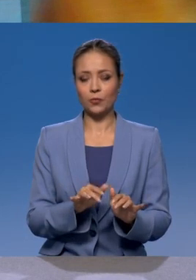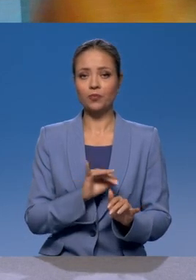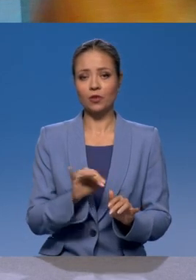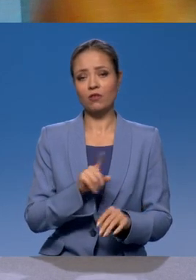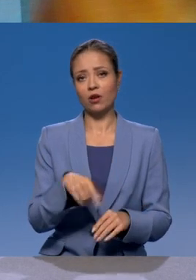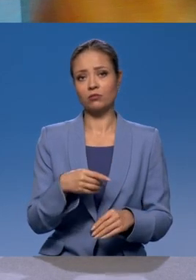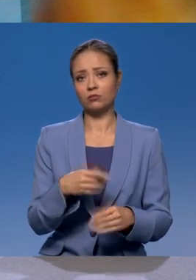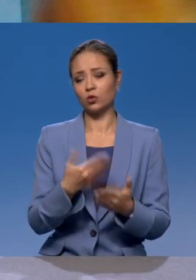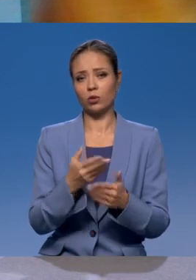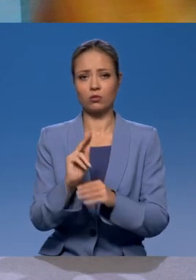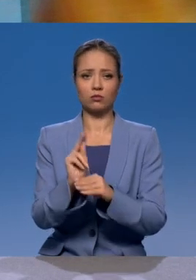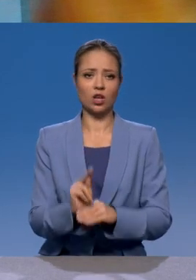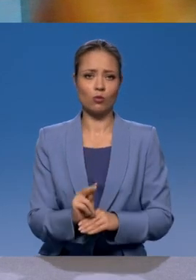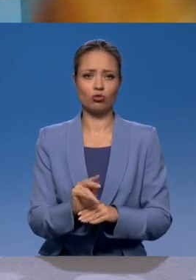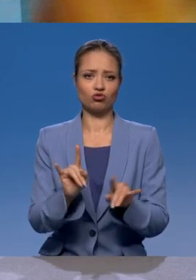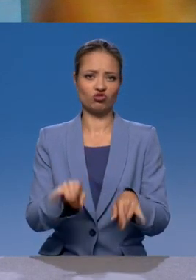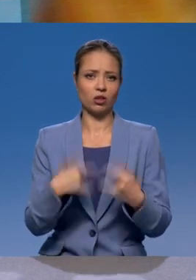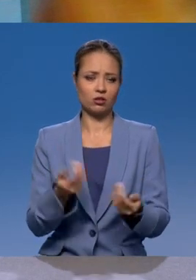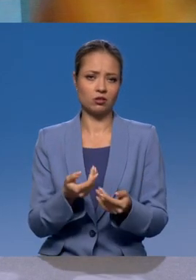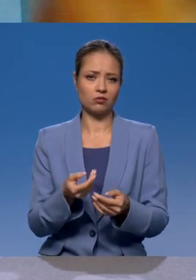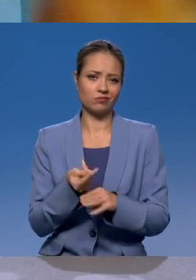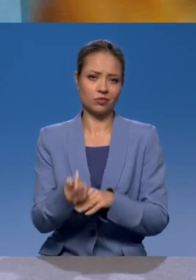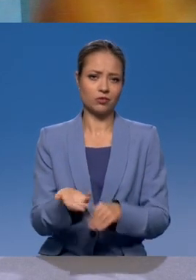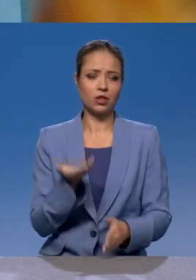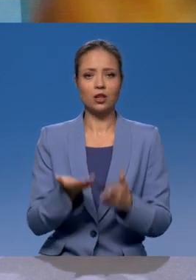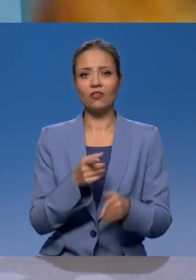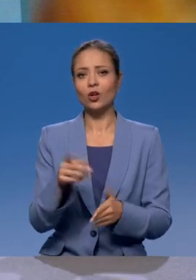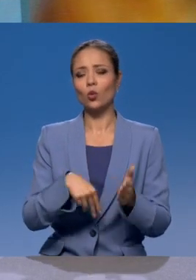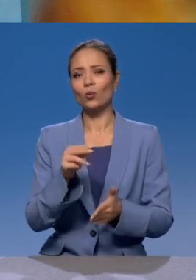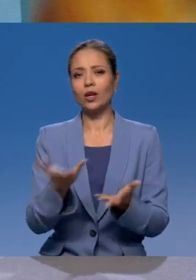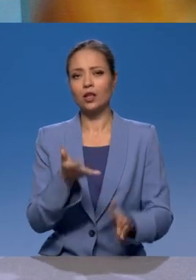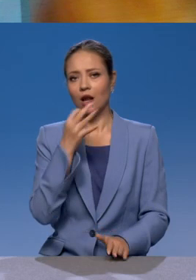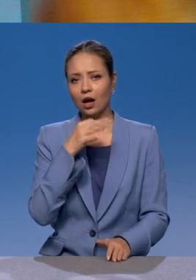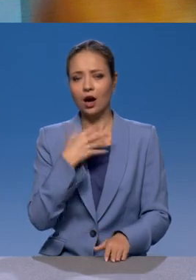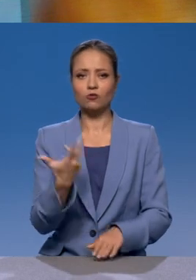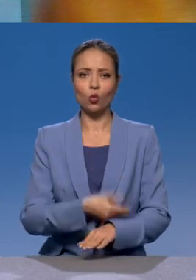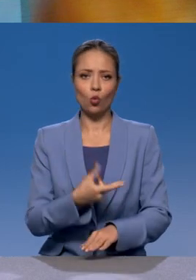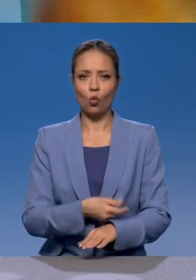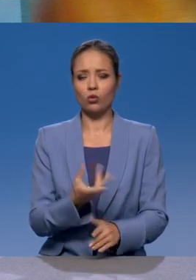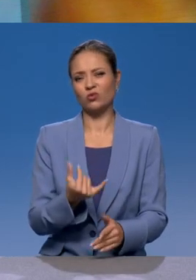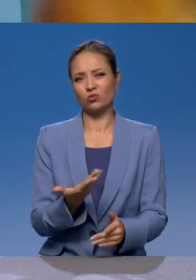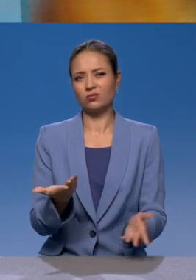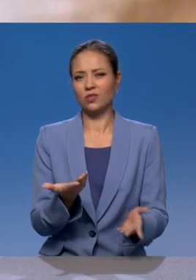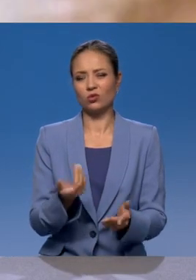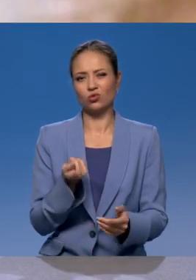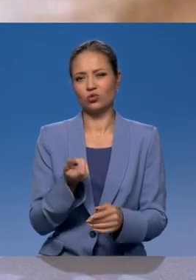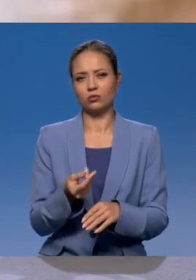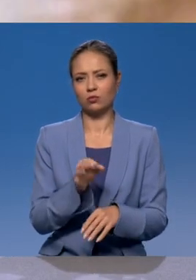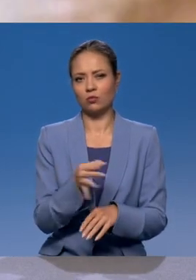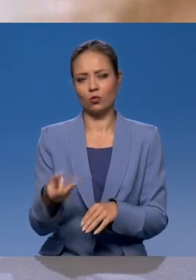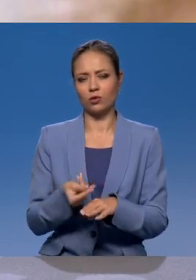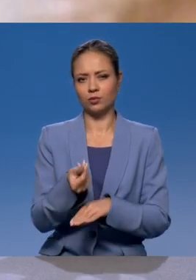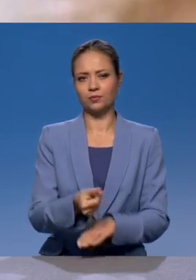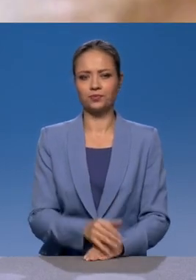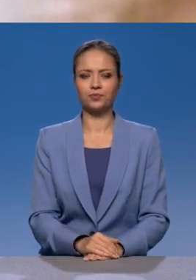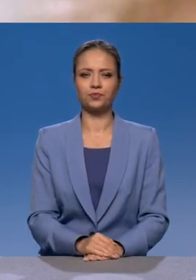ремонт штанины там, или вы приобрели какие-то лекарства, уколы, присудят вам какую-то незначительную компенсацию. Понятно,